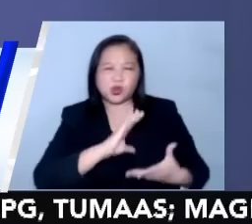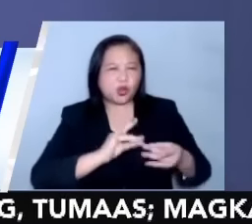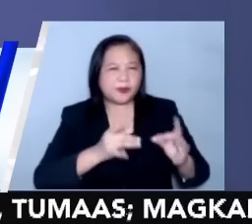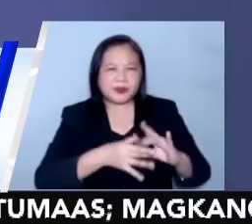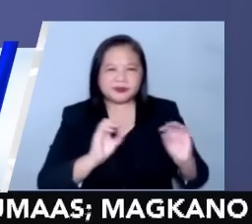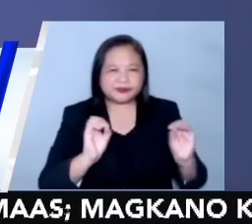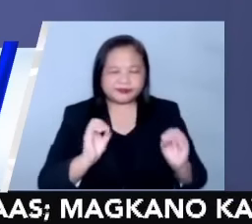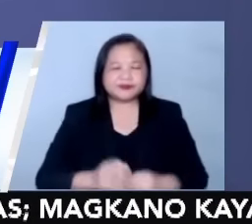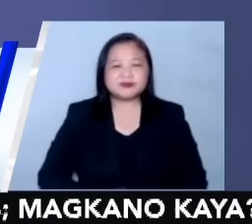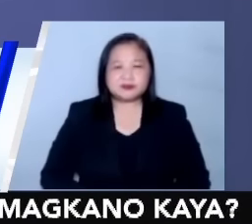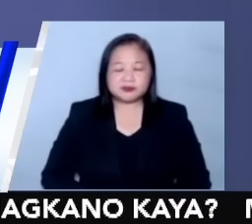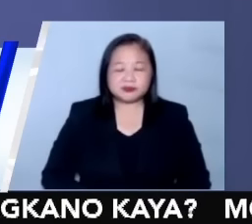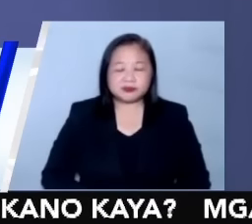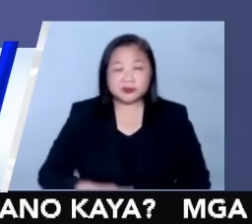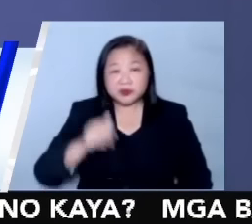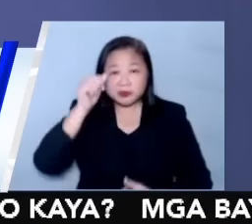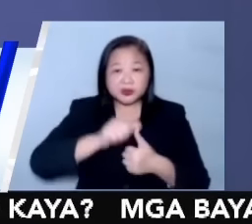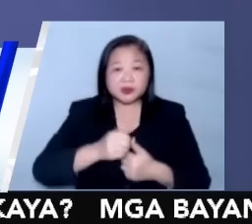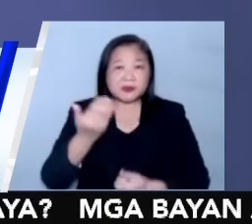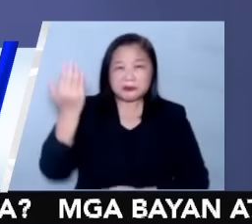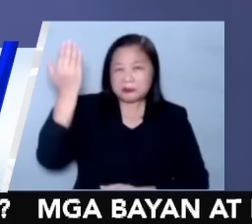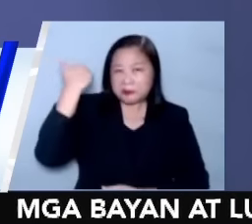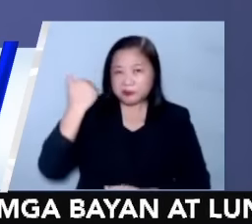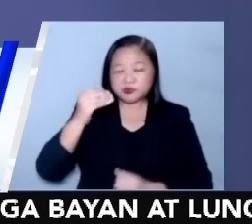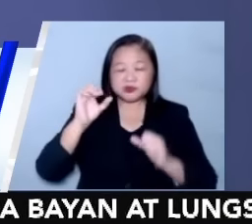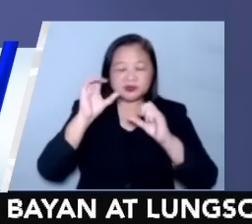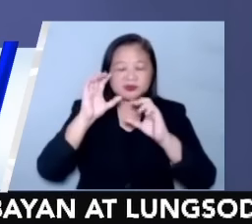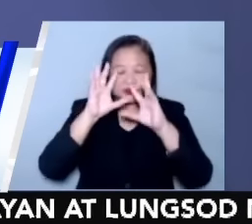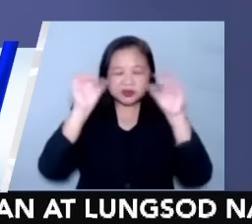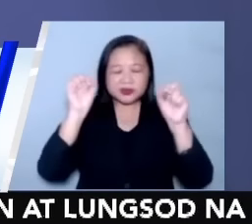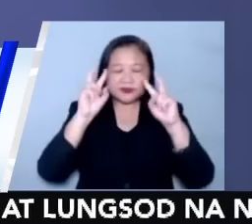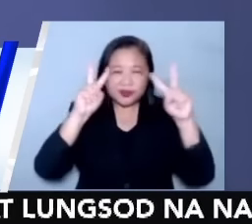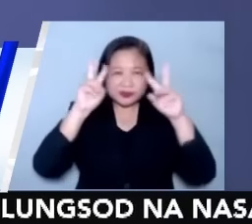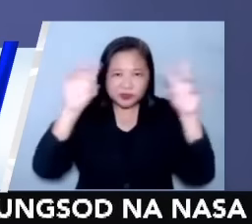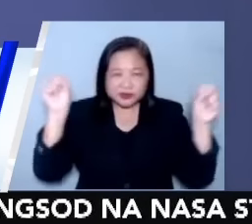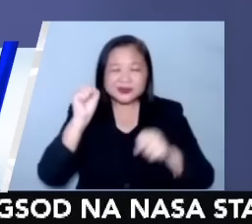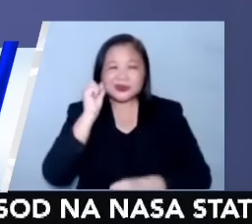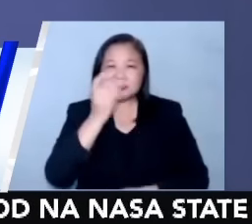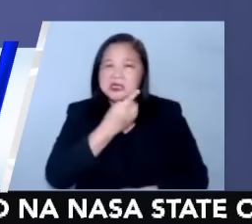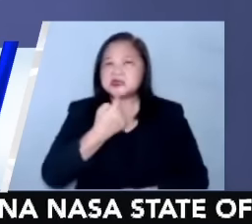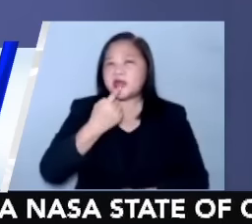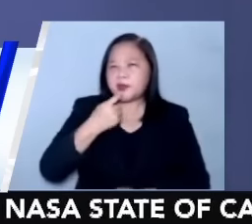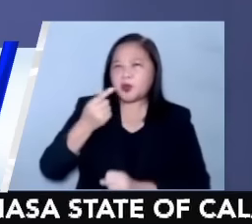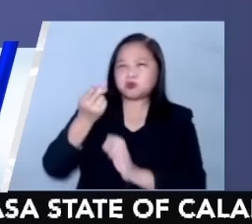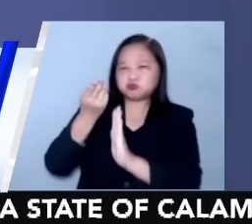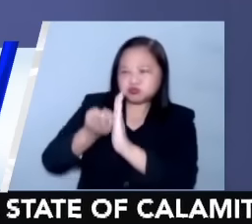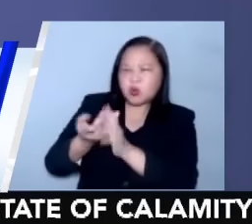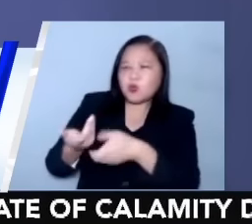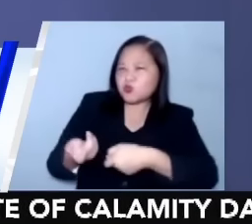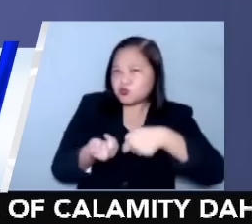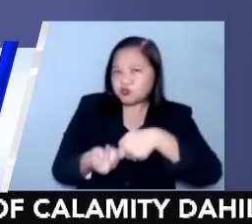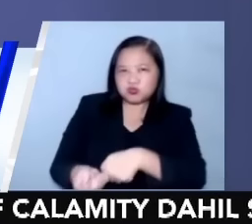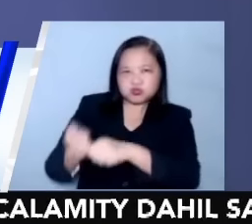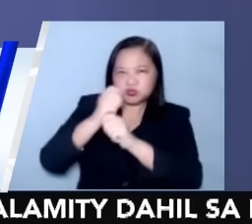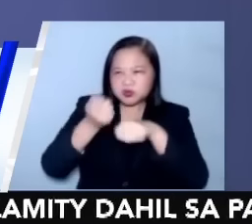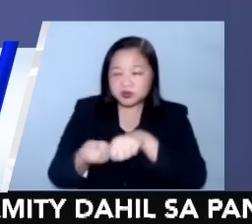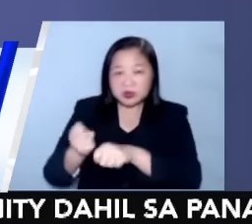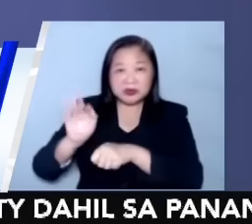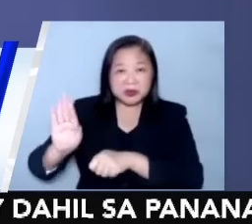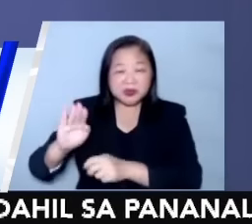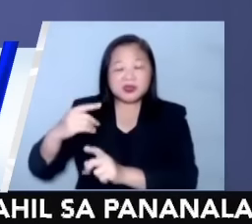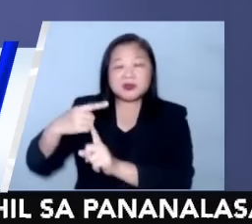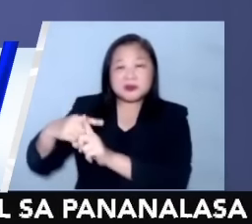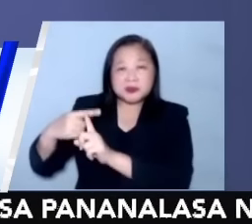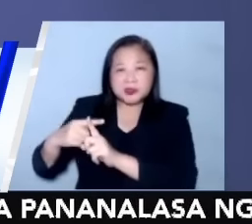Matatanda ang sinabi ni Vice President Duterte na ipapahukay niya ang bangkay ng dating Pangulo na nasa libingan ng mga bayani kung hindi titigil ang